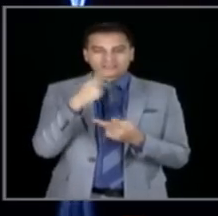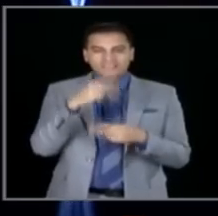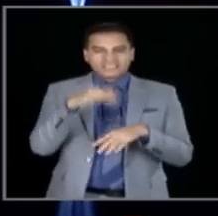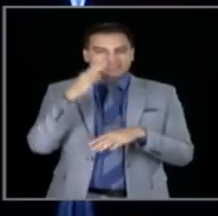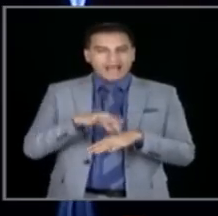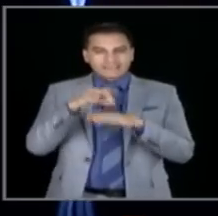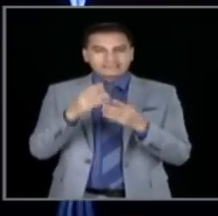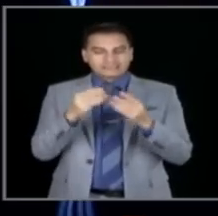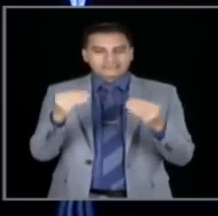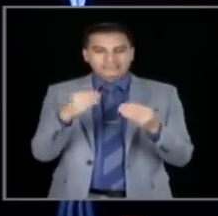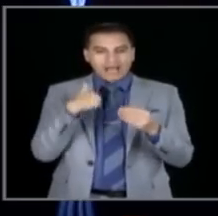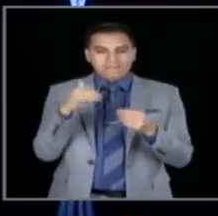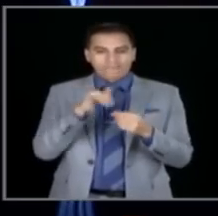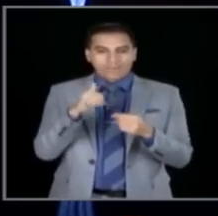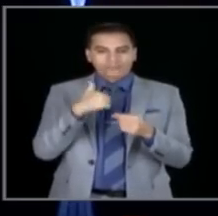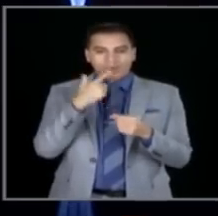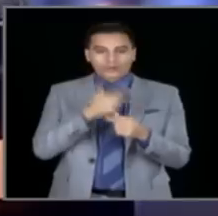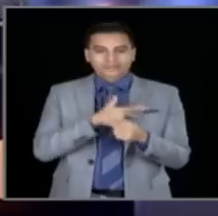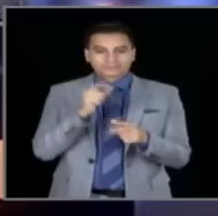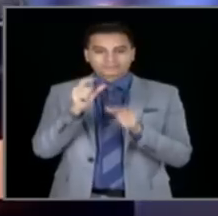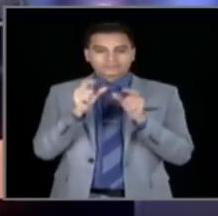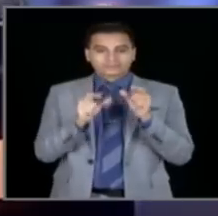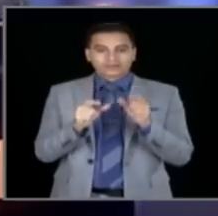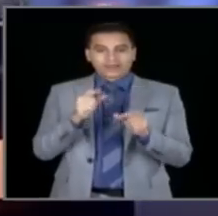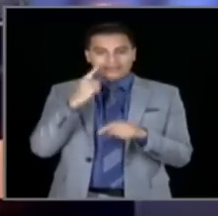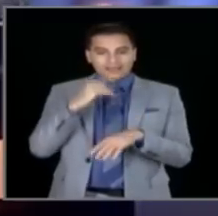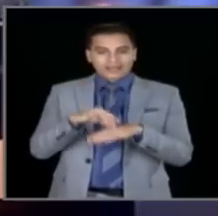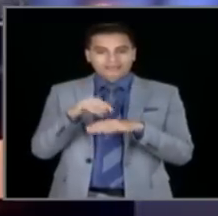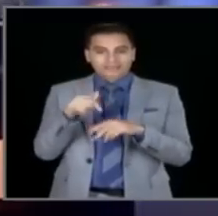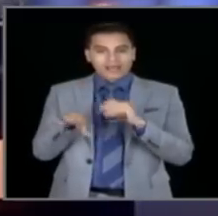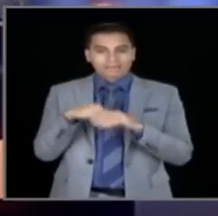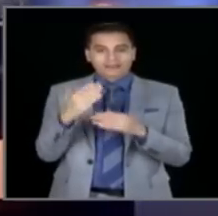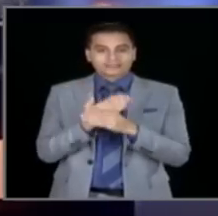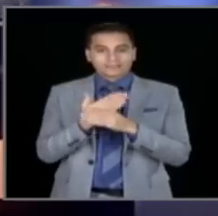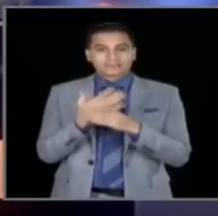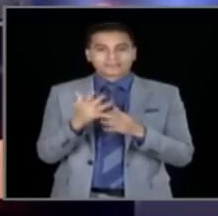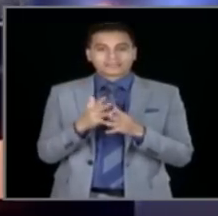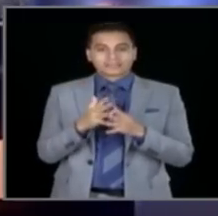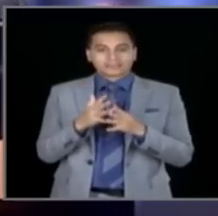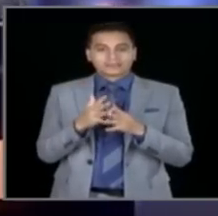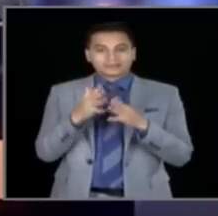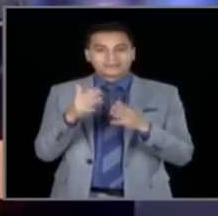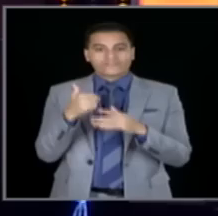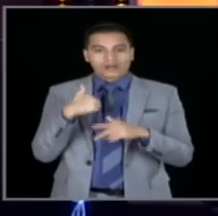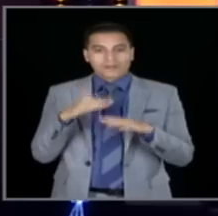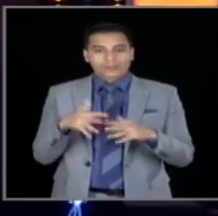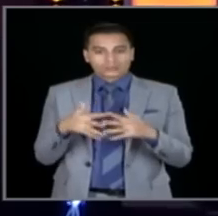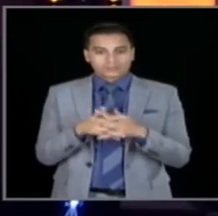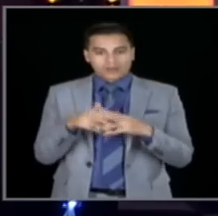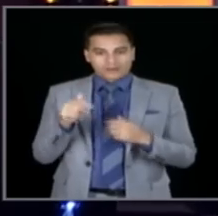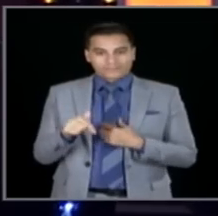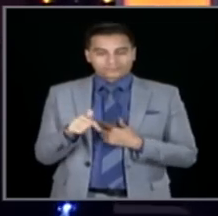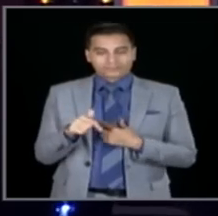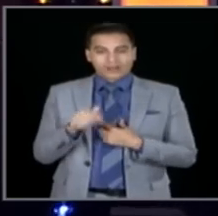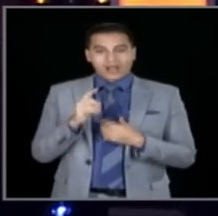يعني أحب طبعا أذكر أسميهم، يعني دول يعني ربنا جعلهم سبب بنسبة كبيرة جدا في أن أكون موجود هنا.